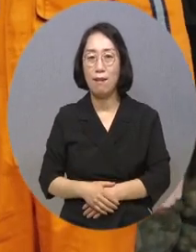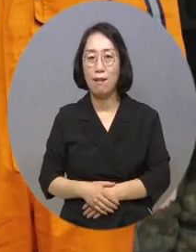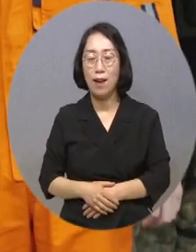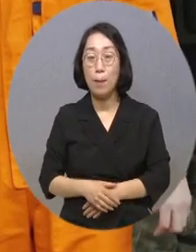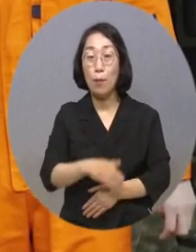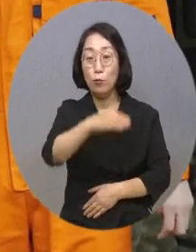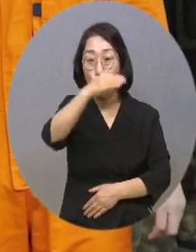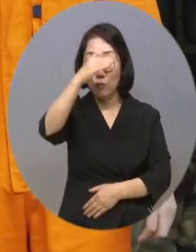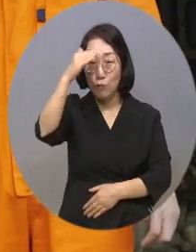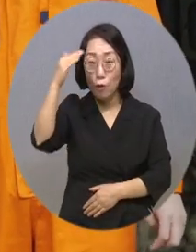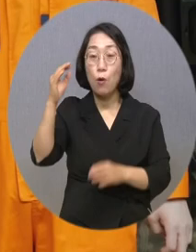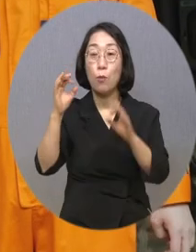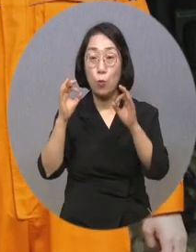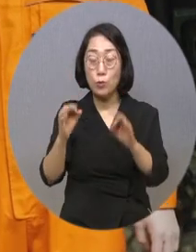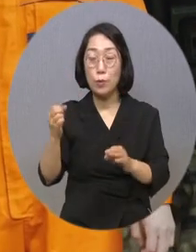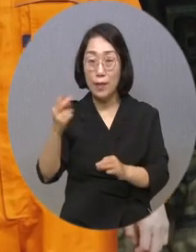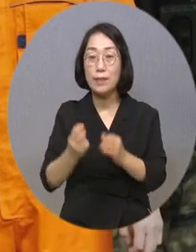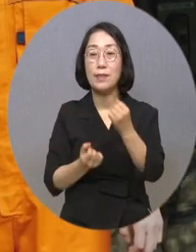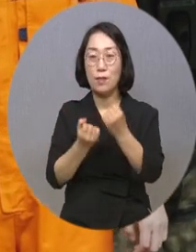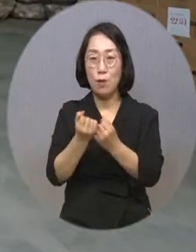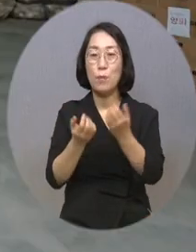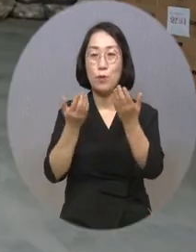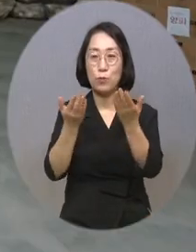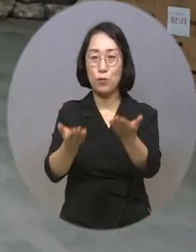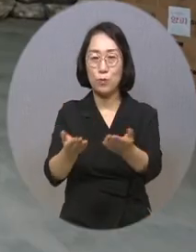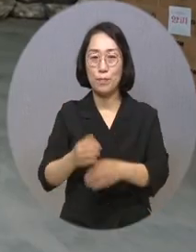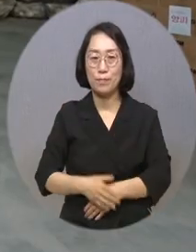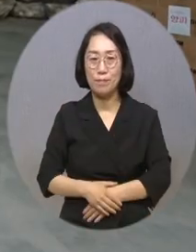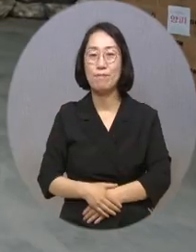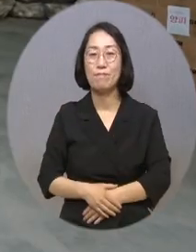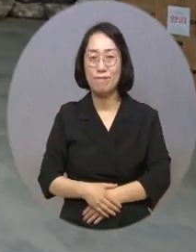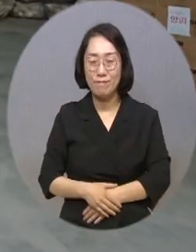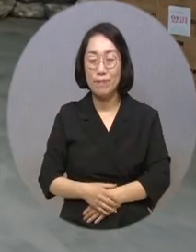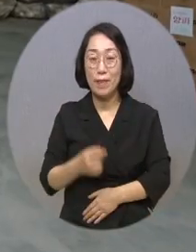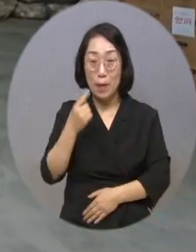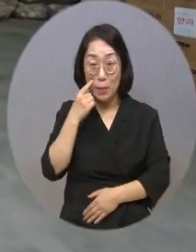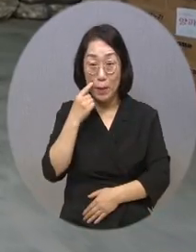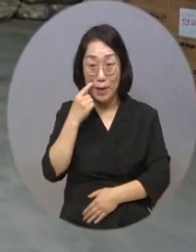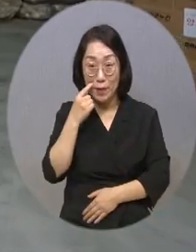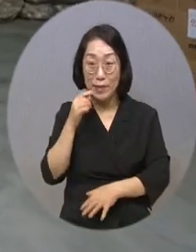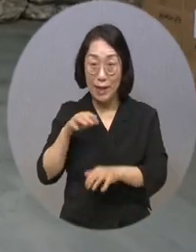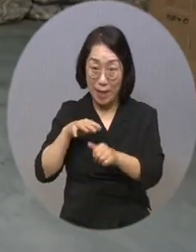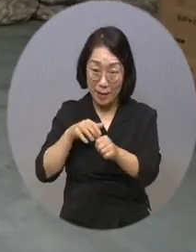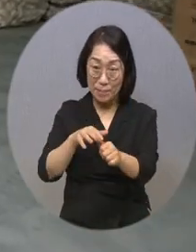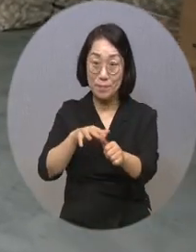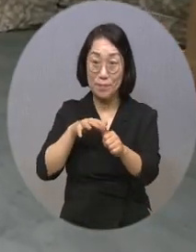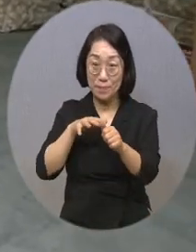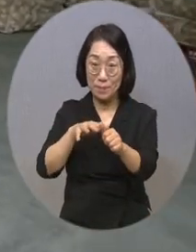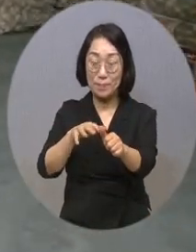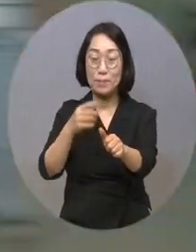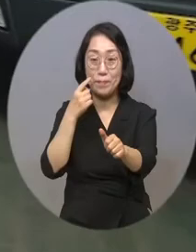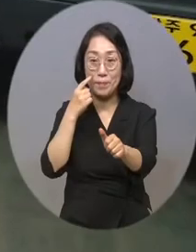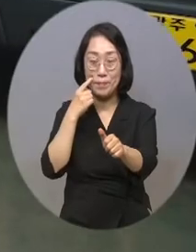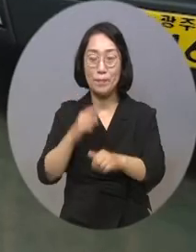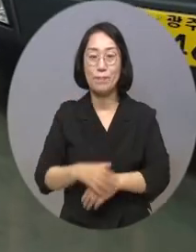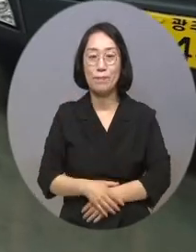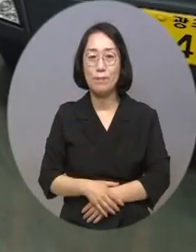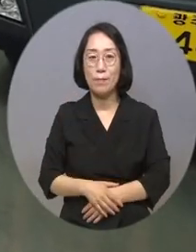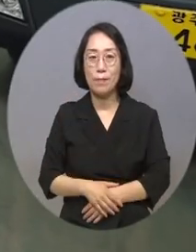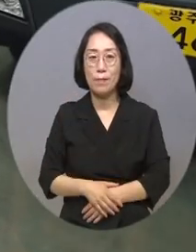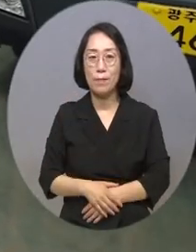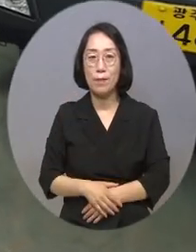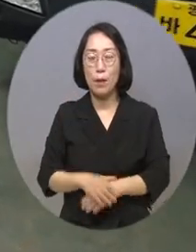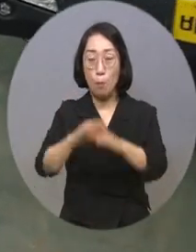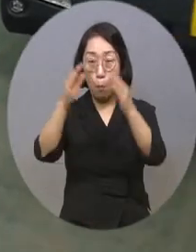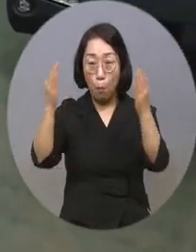한번 보시고 네. 네, 또 다른 설명 해드릴게요. 전문님 뒤를 따라서 한번 가볼까요? Let's follow.